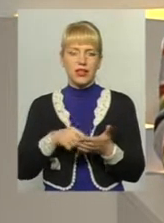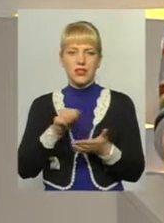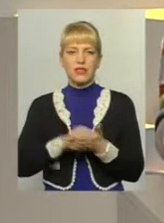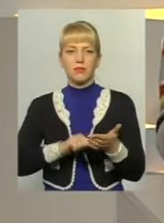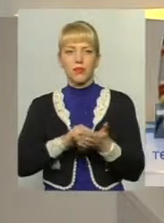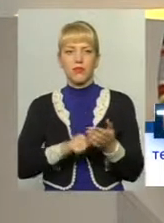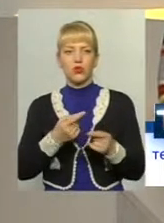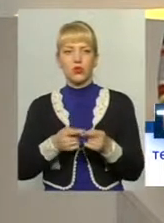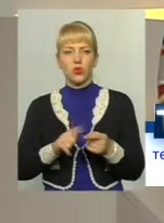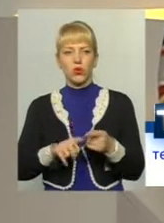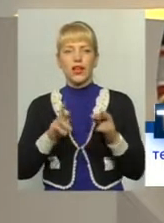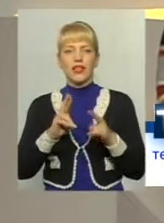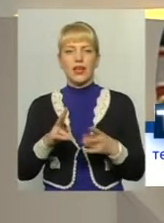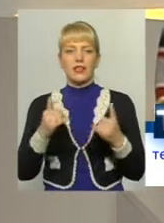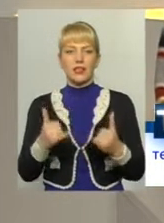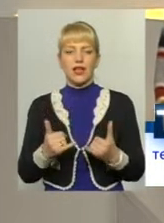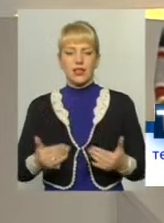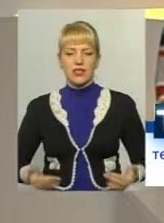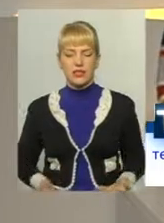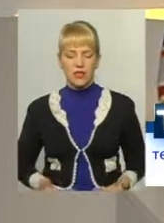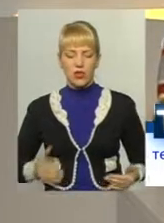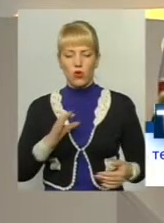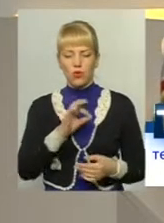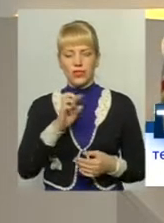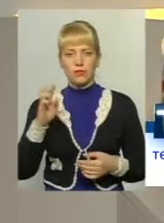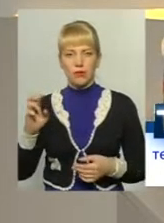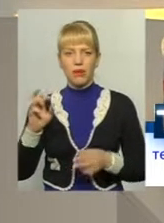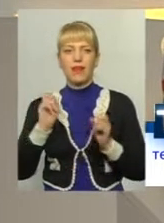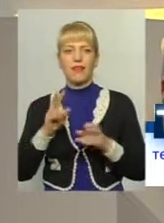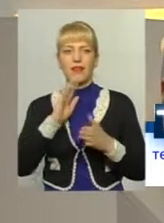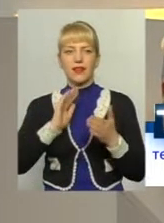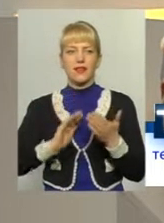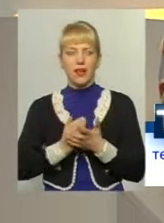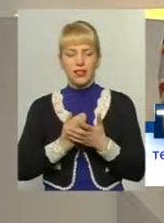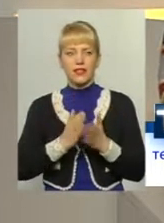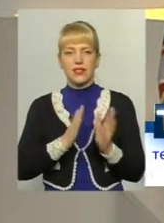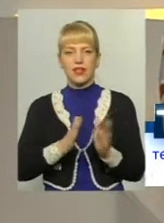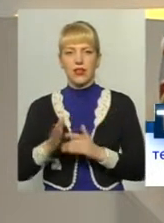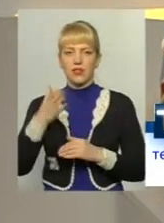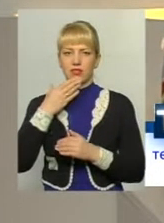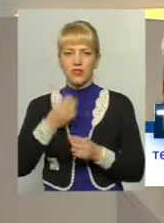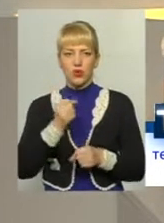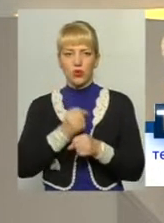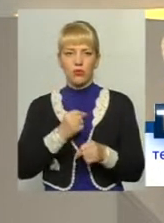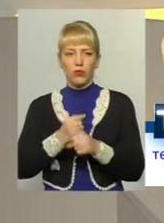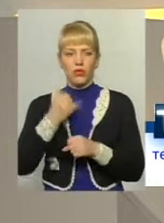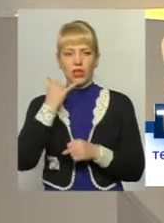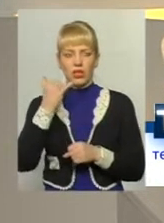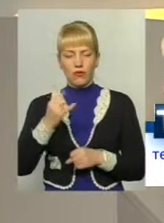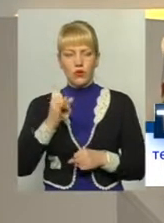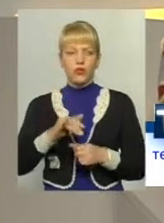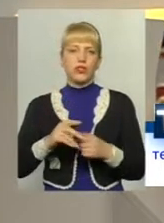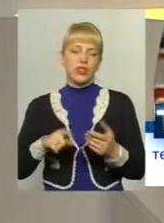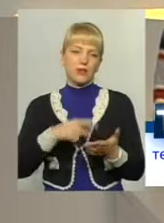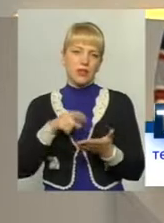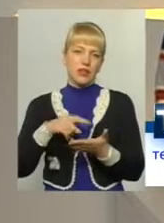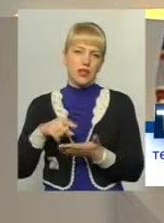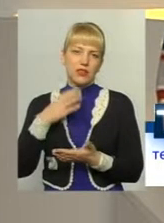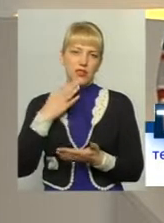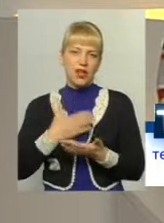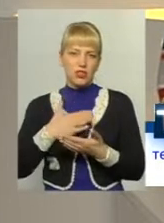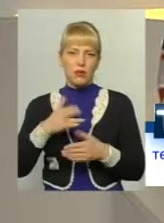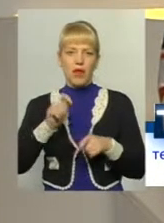говоримо про реалії субсидій для ОСББ. Ось, тож долучайтесь до розмови, дивіться нас далі. А для всіх,